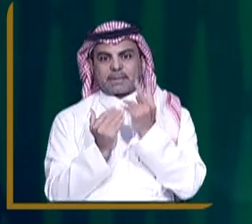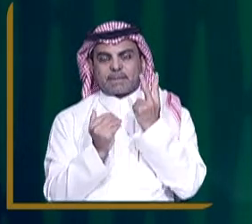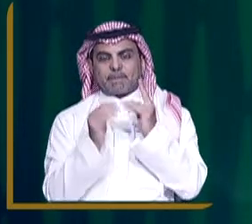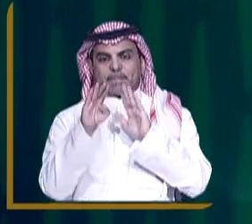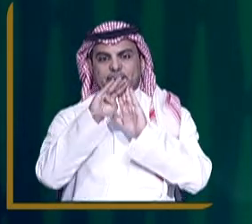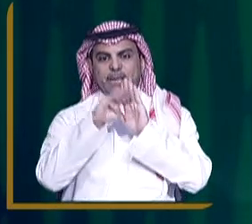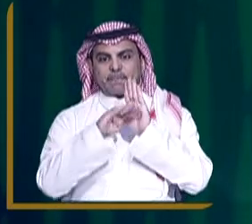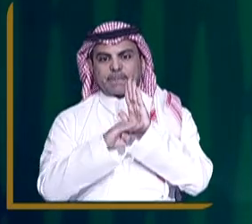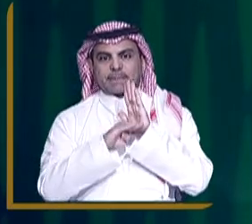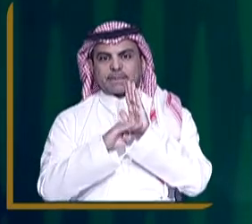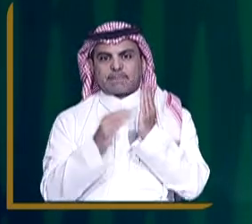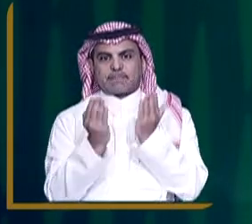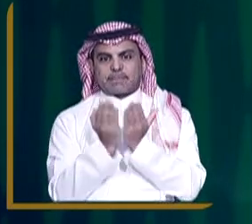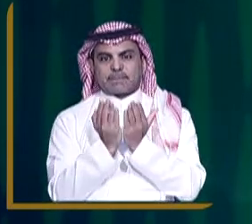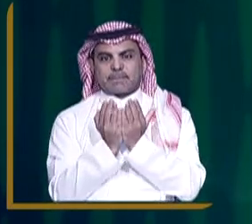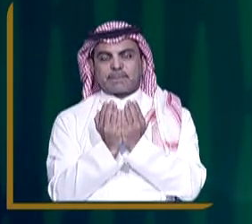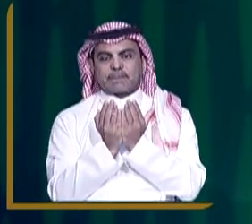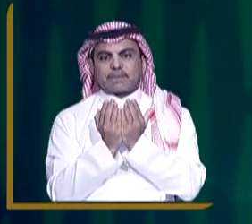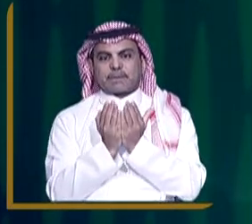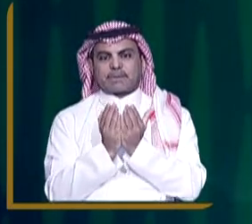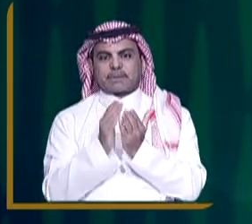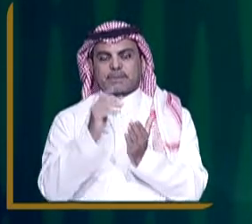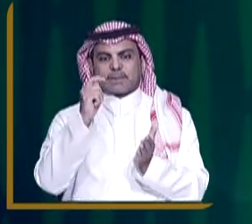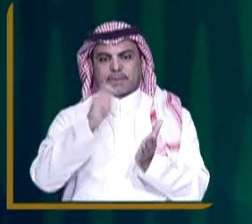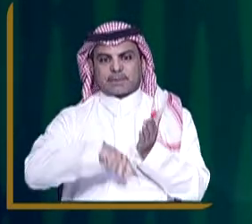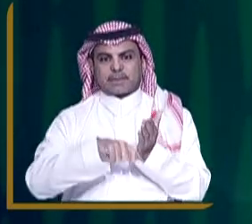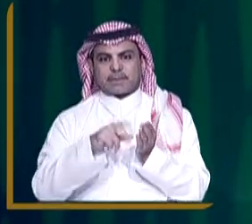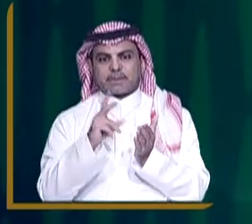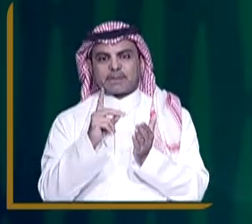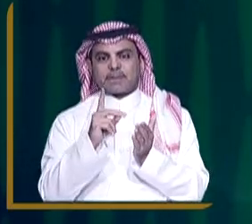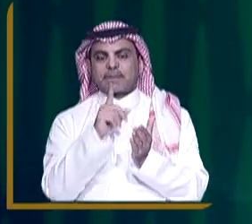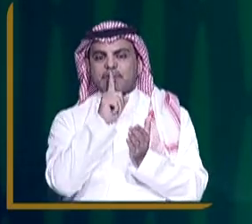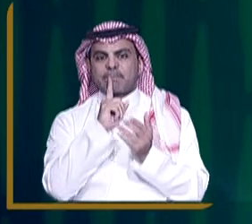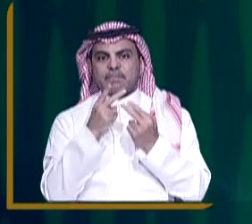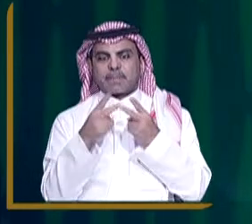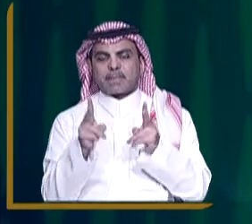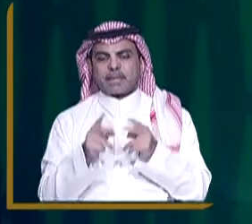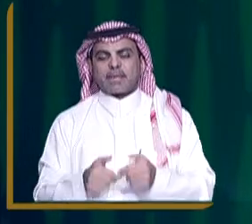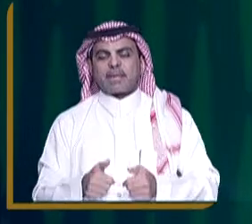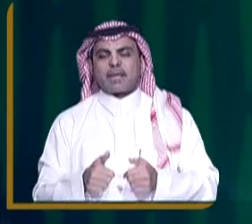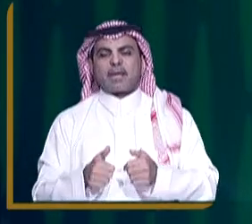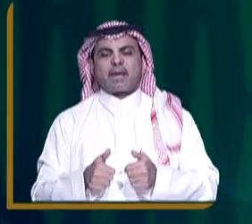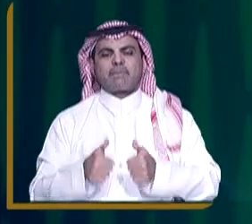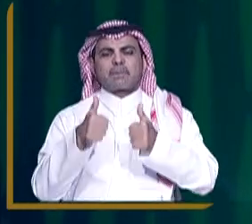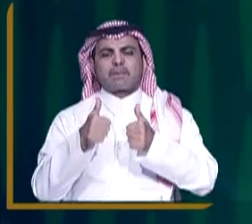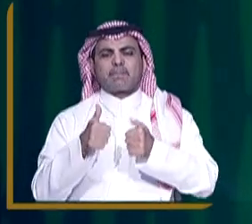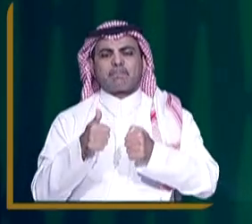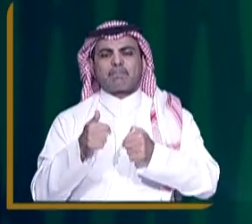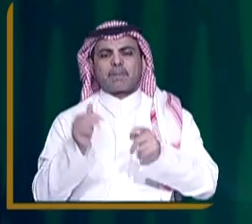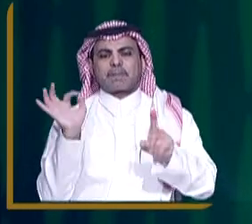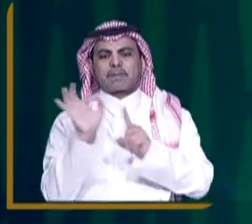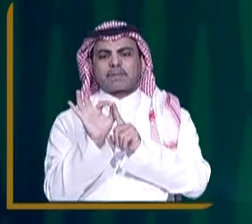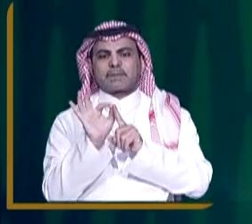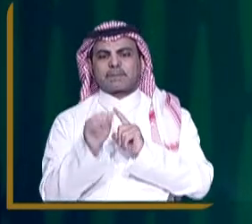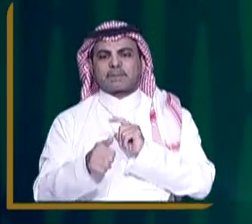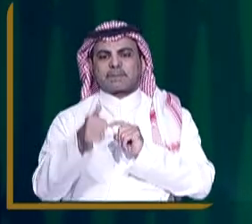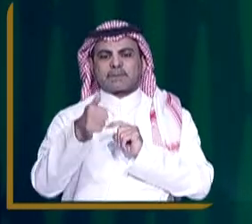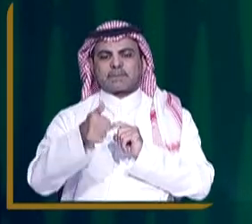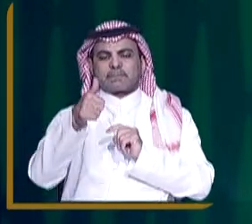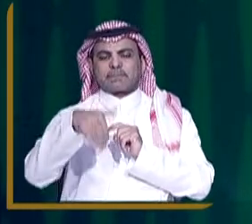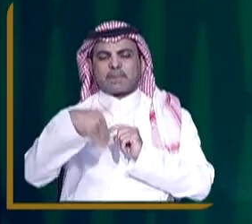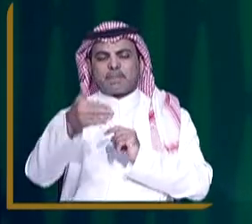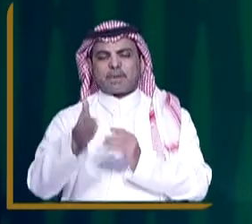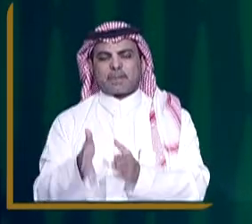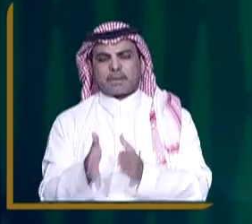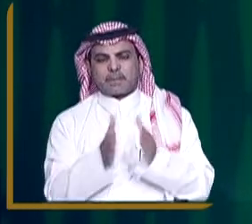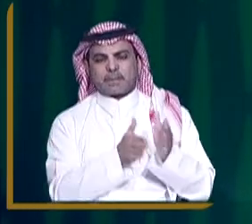برنامج من قبل صحيح. وزاره التعليم في هذا الجانب، متى يمكن ان تحقق نتائجها؟